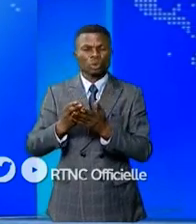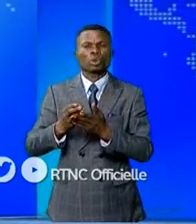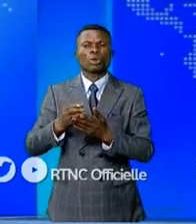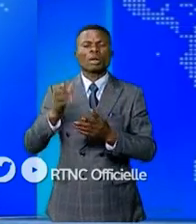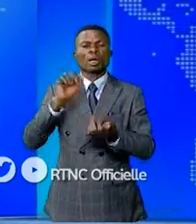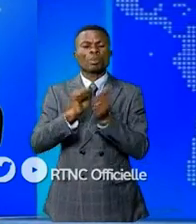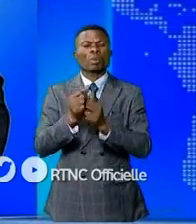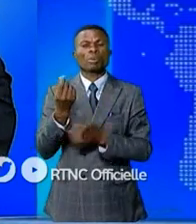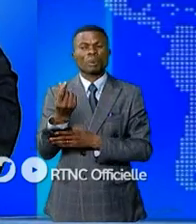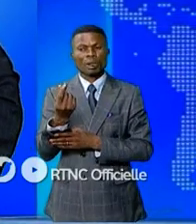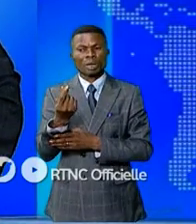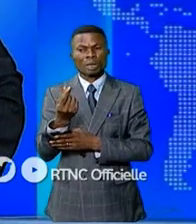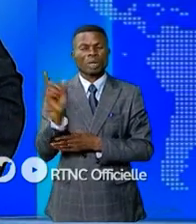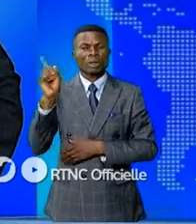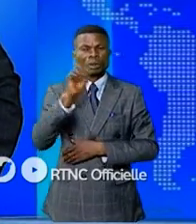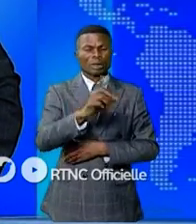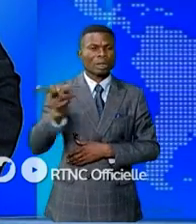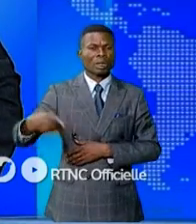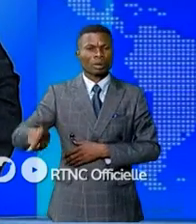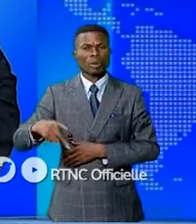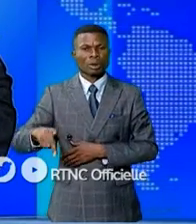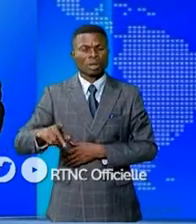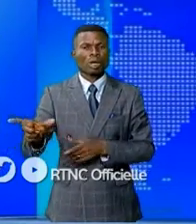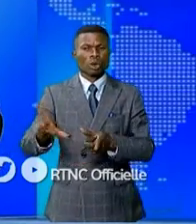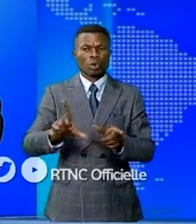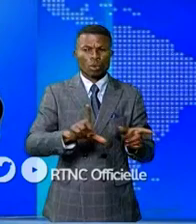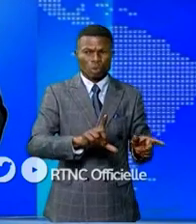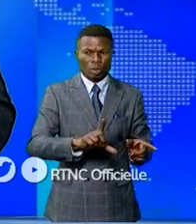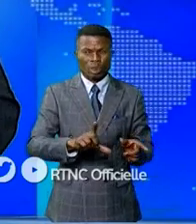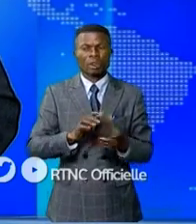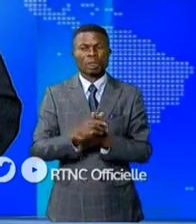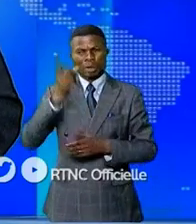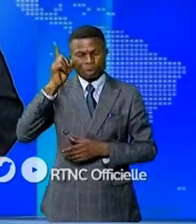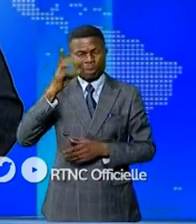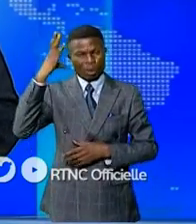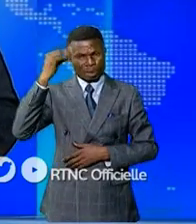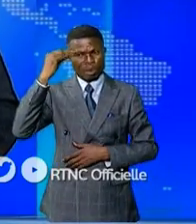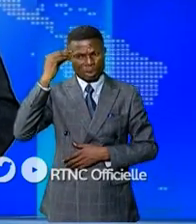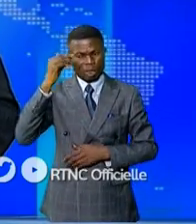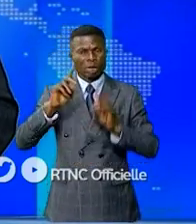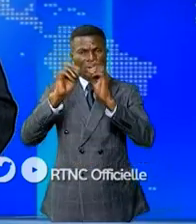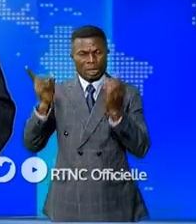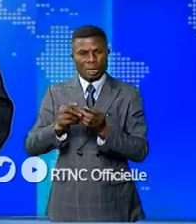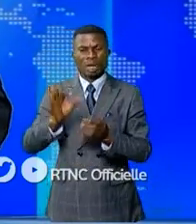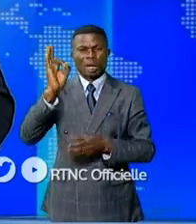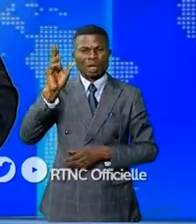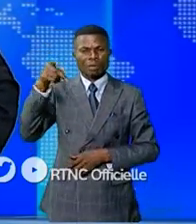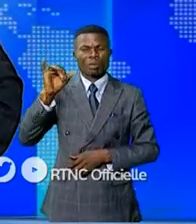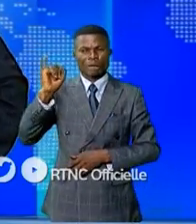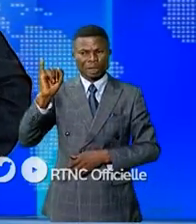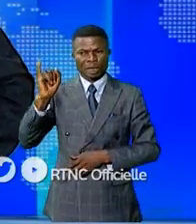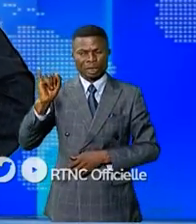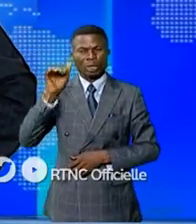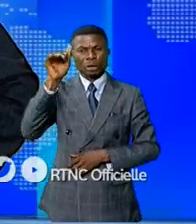ces financements s'est rendue dans la province du Lualaba pour une première expérience. La délégation du FPI est conduite par